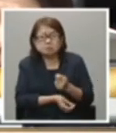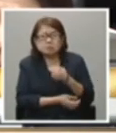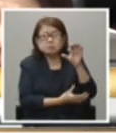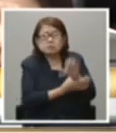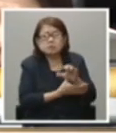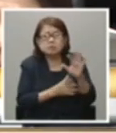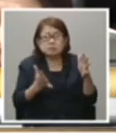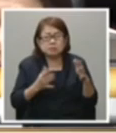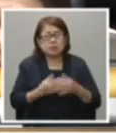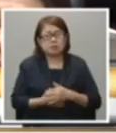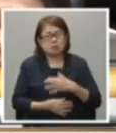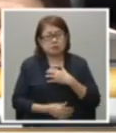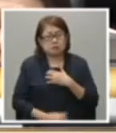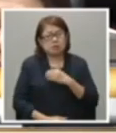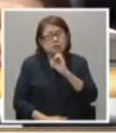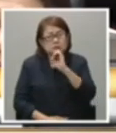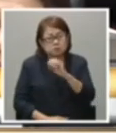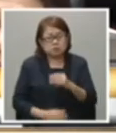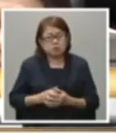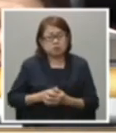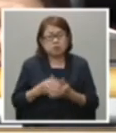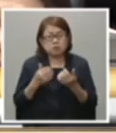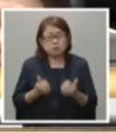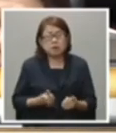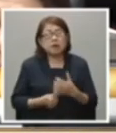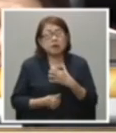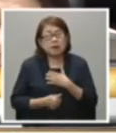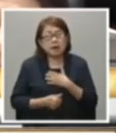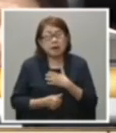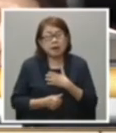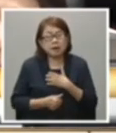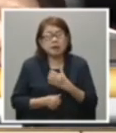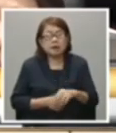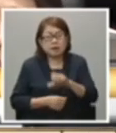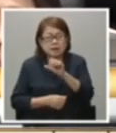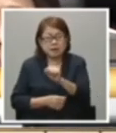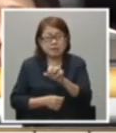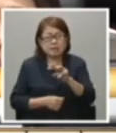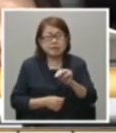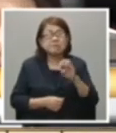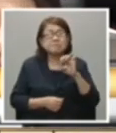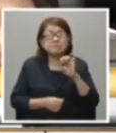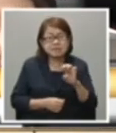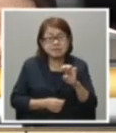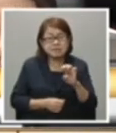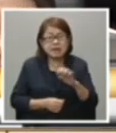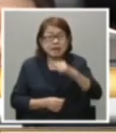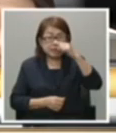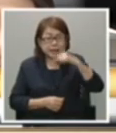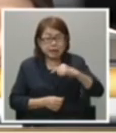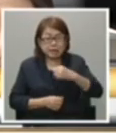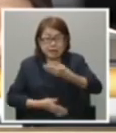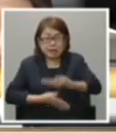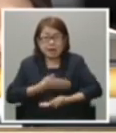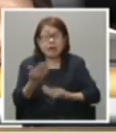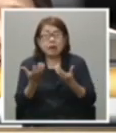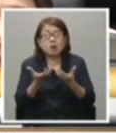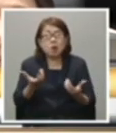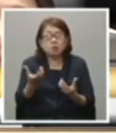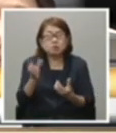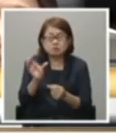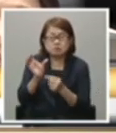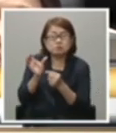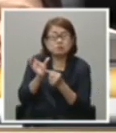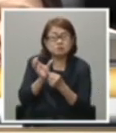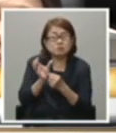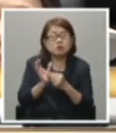ต้องบอกเลยนะคะว่าการเป็น SME ไทยเป็นพ่อค้าแม่ค้าออนไลน์ไทยไม่ง่ายเพราะว่